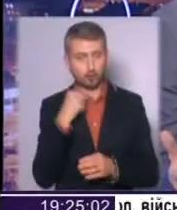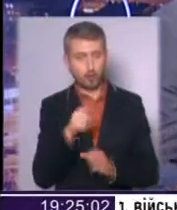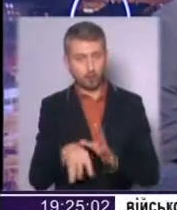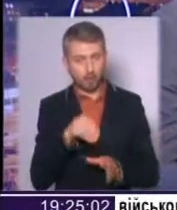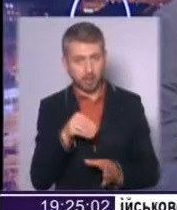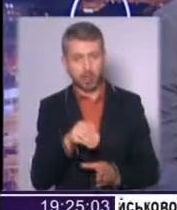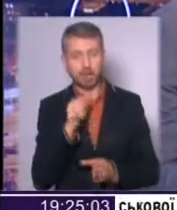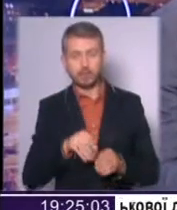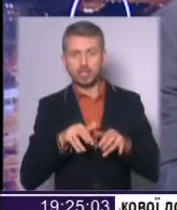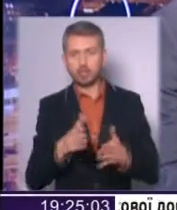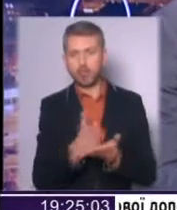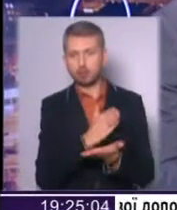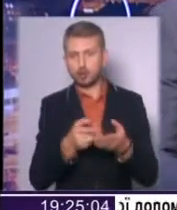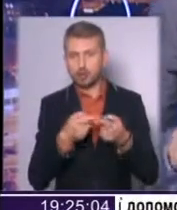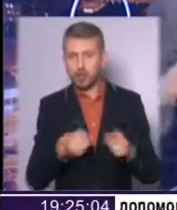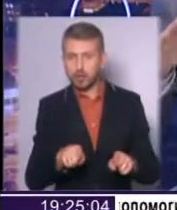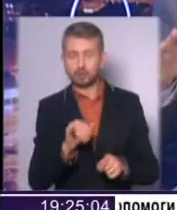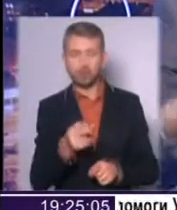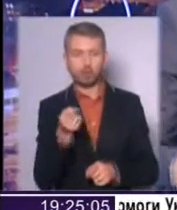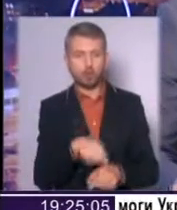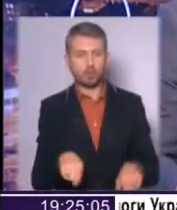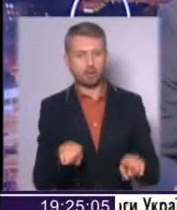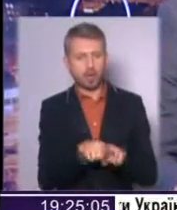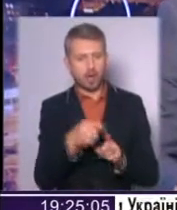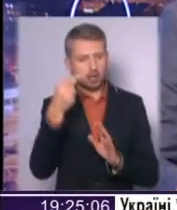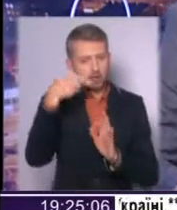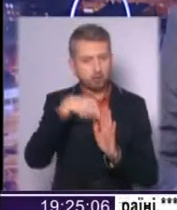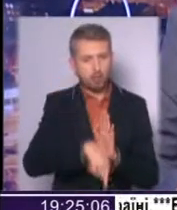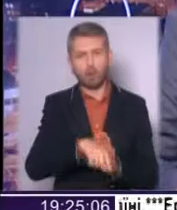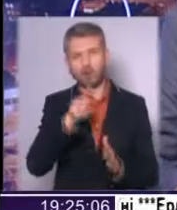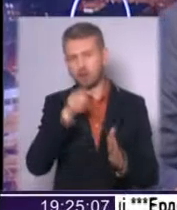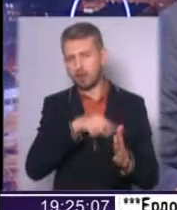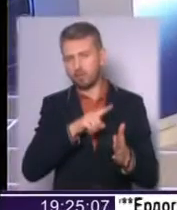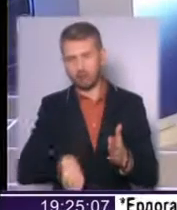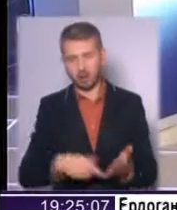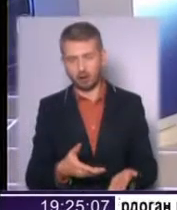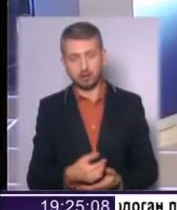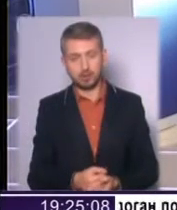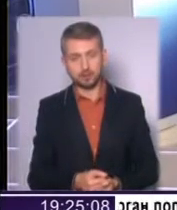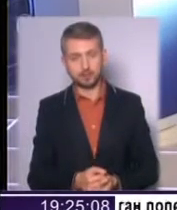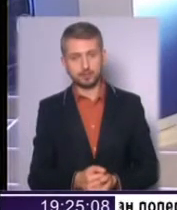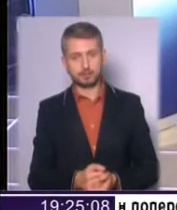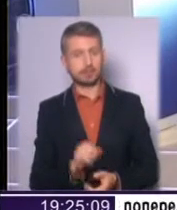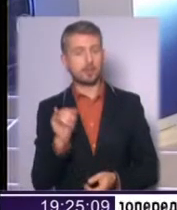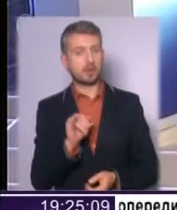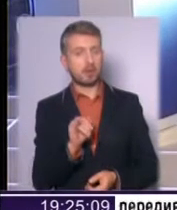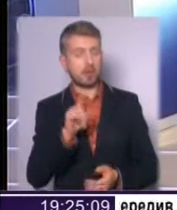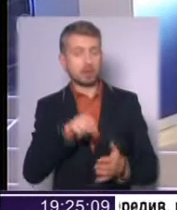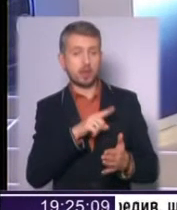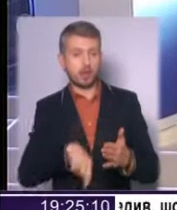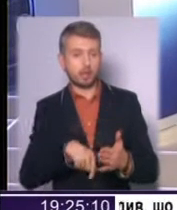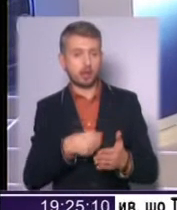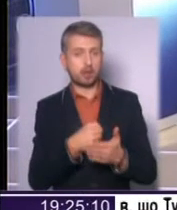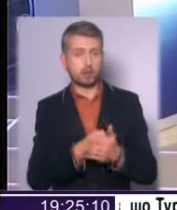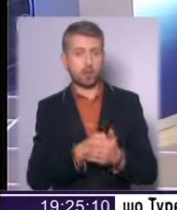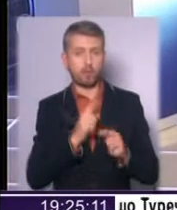прийдуть комбати, так, наб'ють морди всім регіоналам, замість того почали бити там старих, старших жіночок там пляшками по